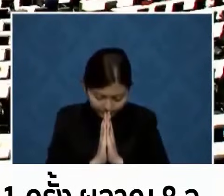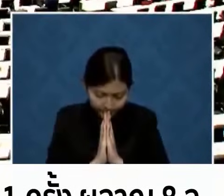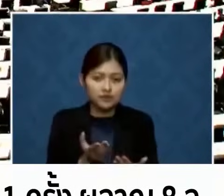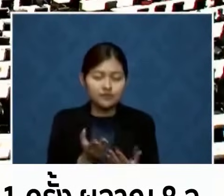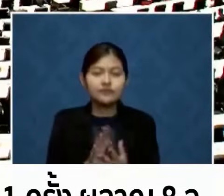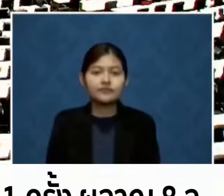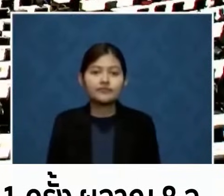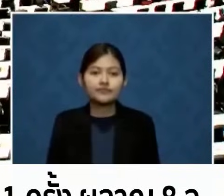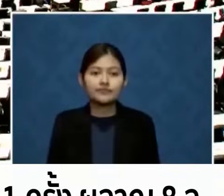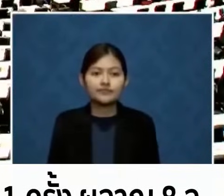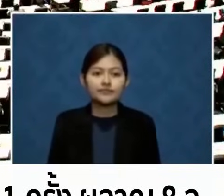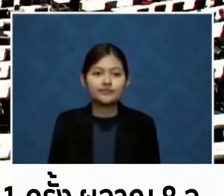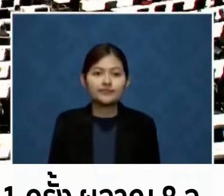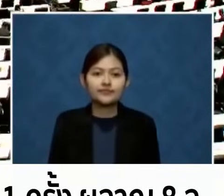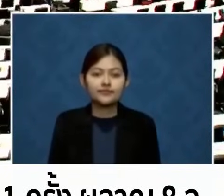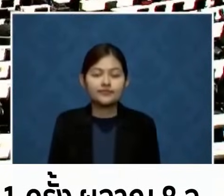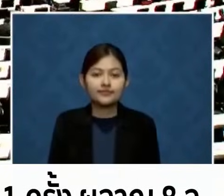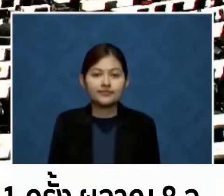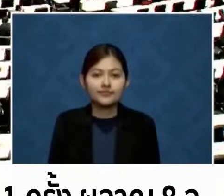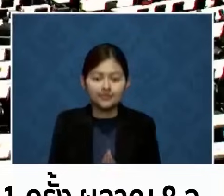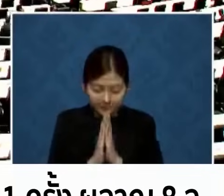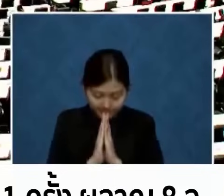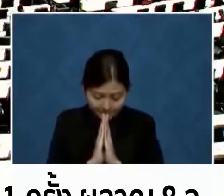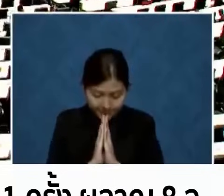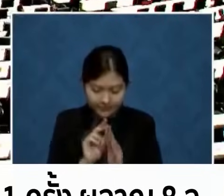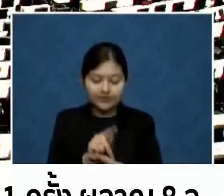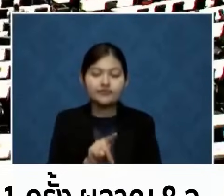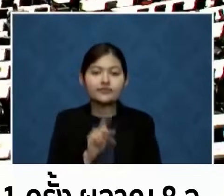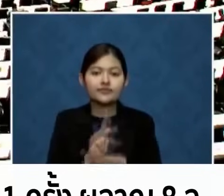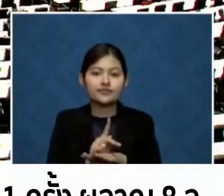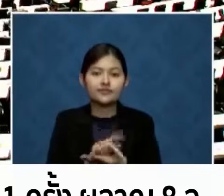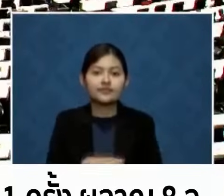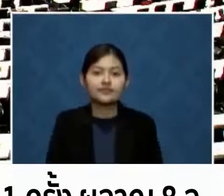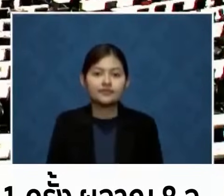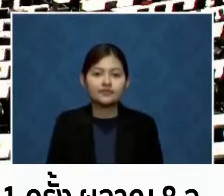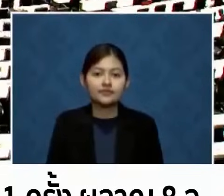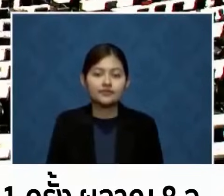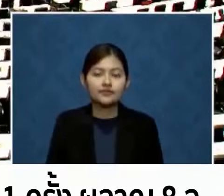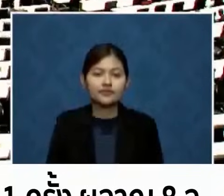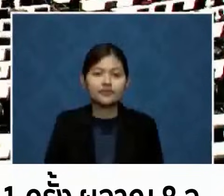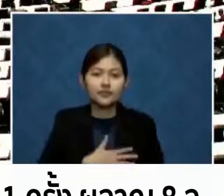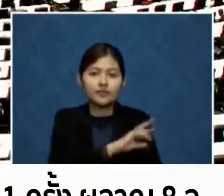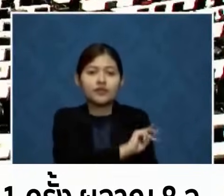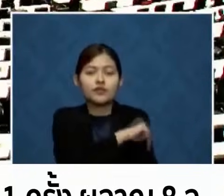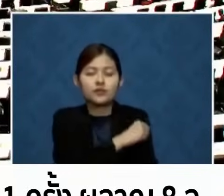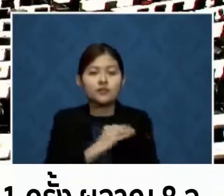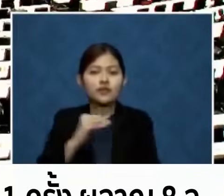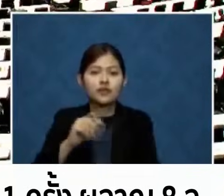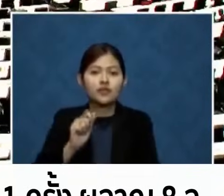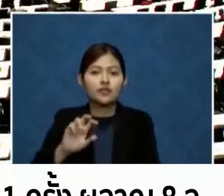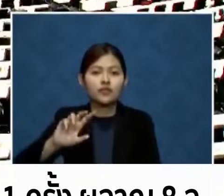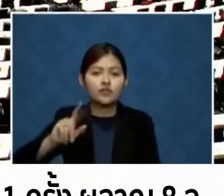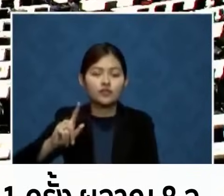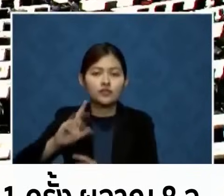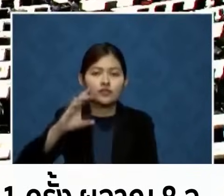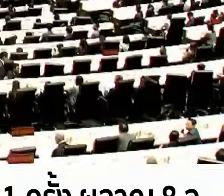อะไรแล้วหรือก็เลยเชื่อว่าจากนี้เนี่ยนะครับสสรัฐบาลคงต้องเหมือนกับว่าตั้งกาดสูงขึ้น